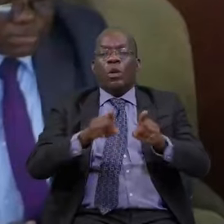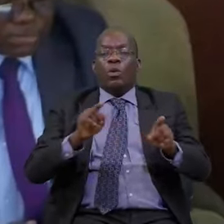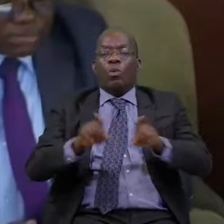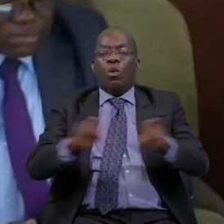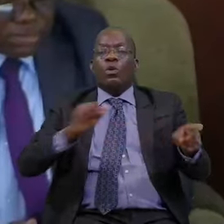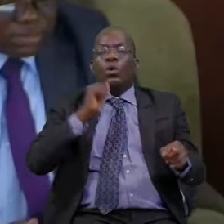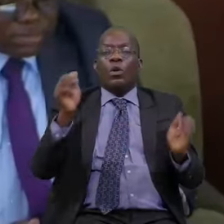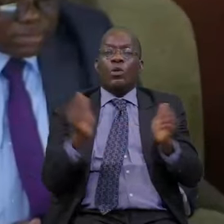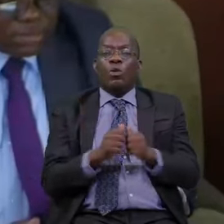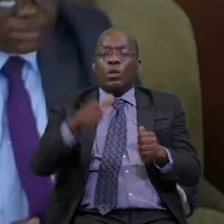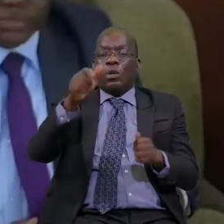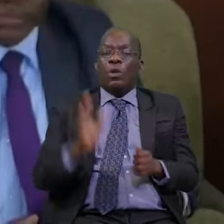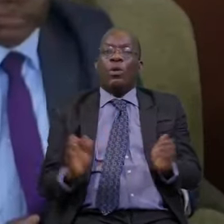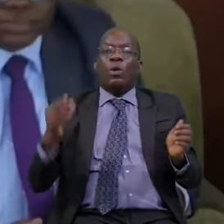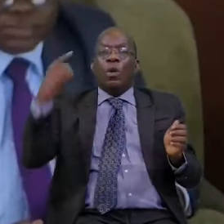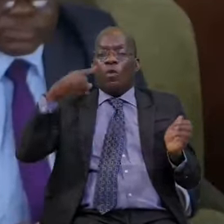Dieu.